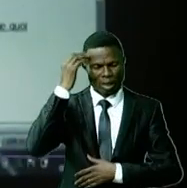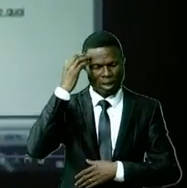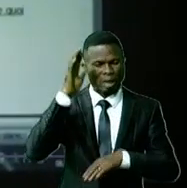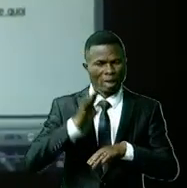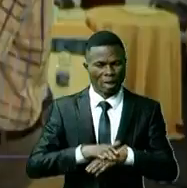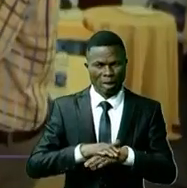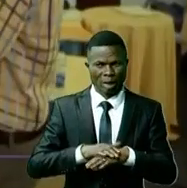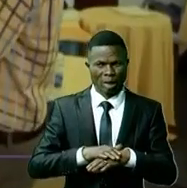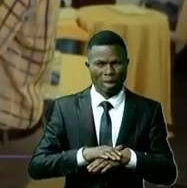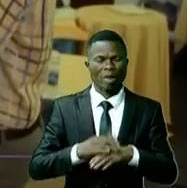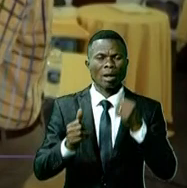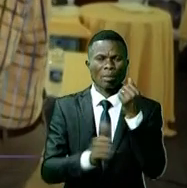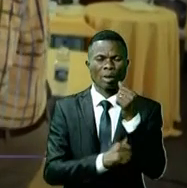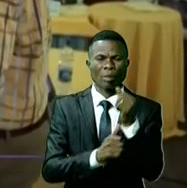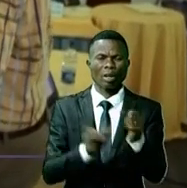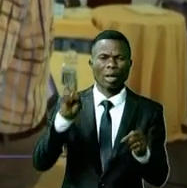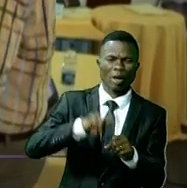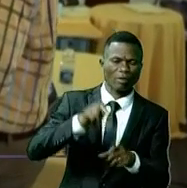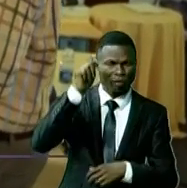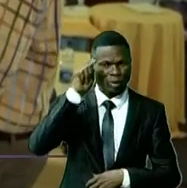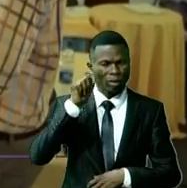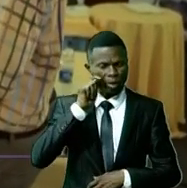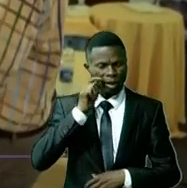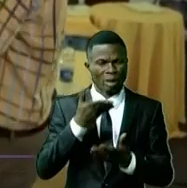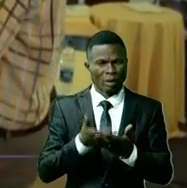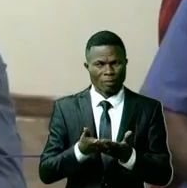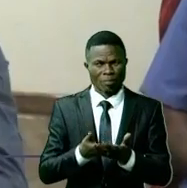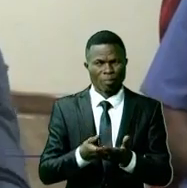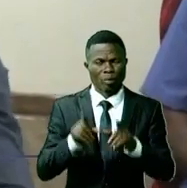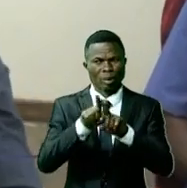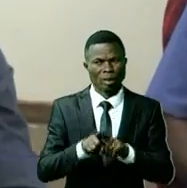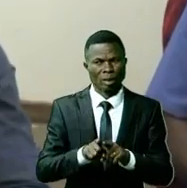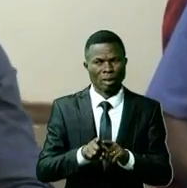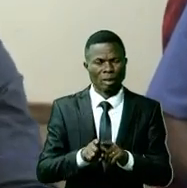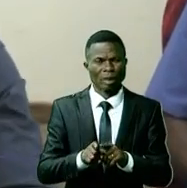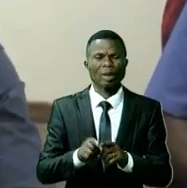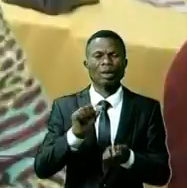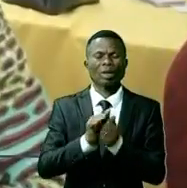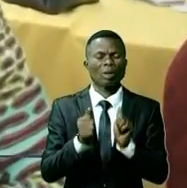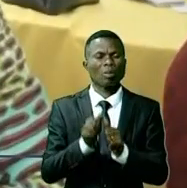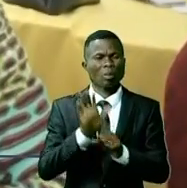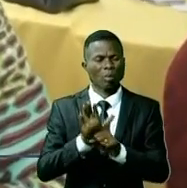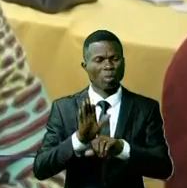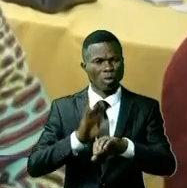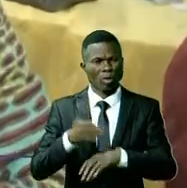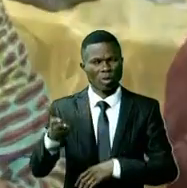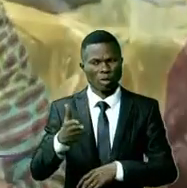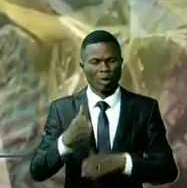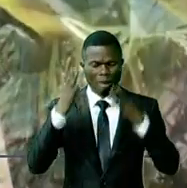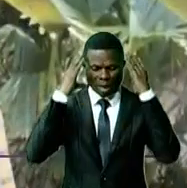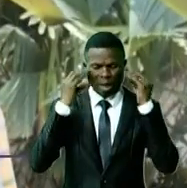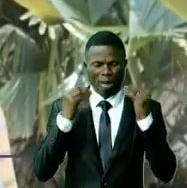survenir chez les victimes des violences sexuelles et basées sur le genre et sont deux fois exposées à divers problèmes, entre autres la